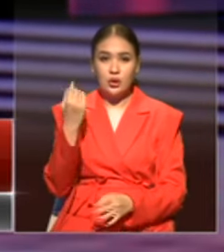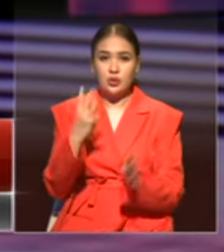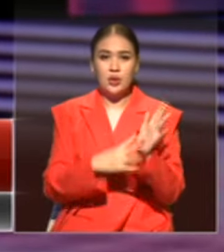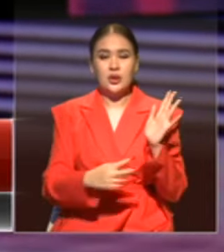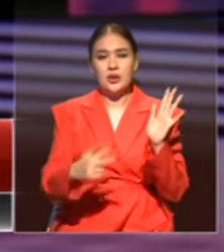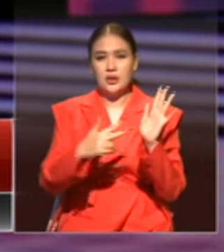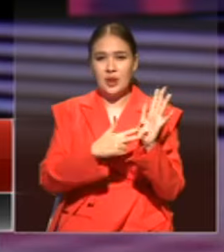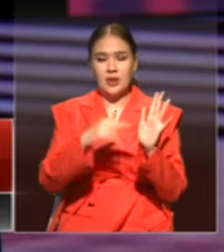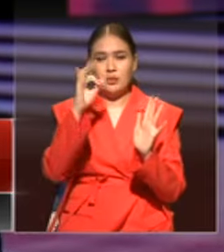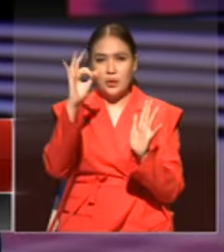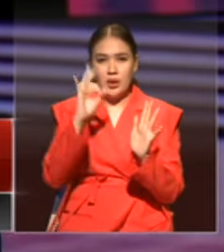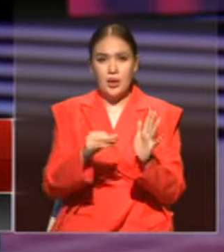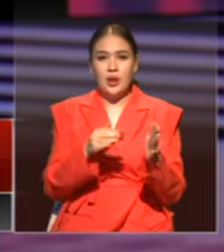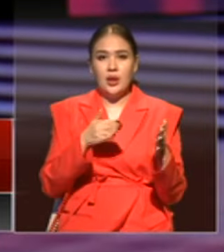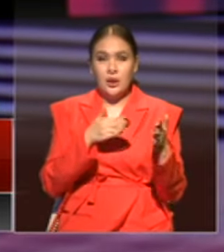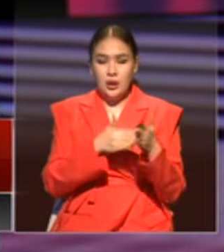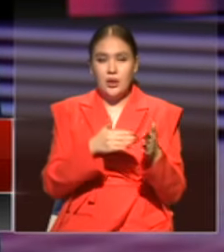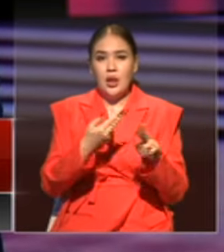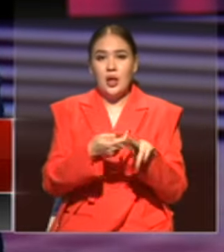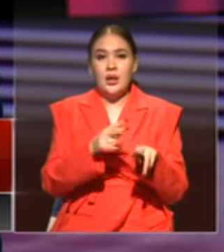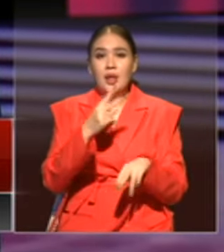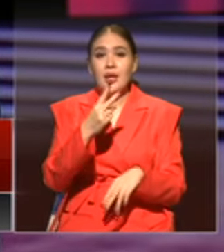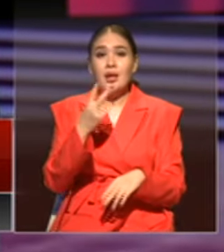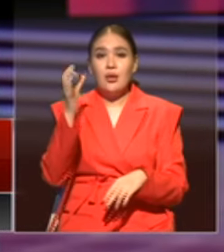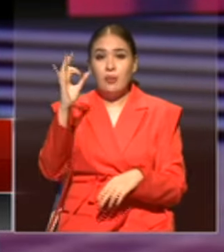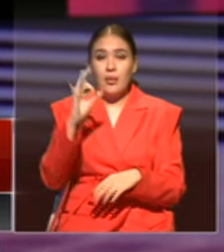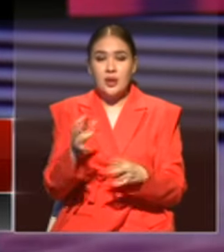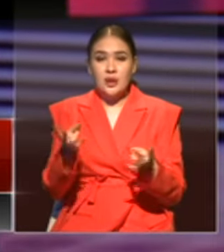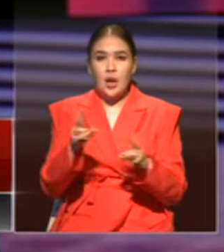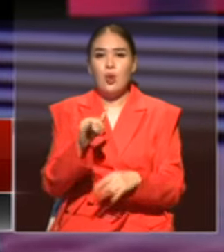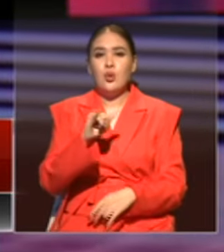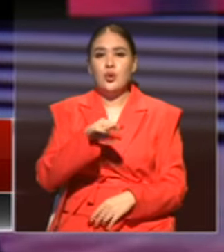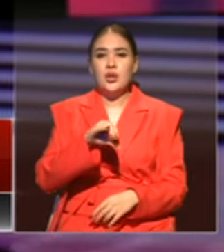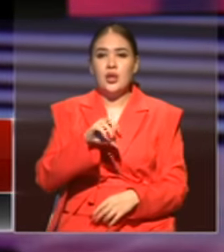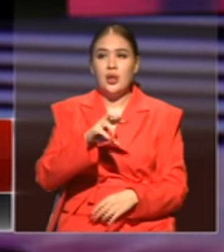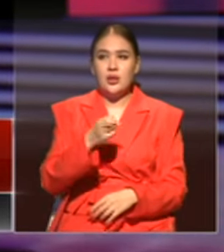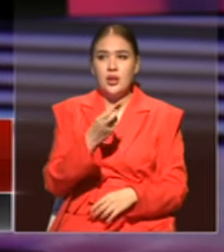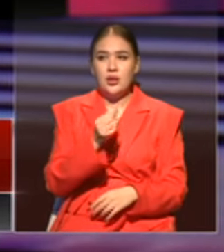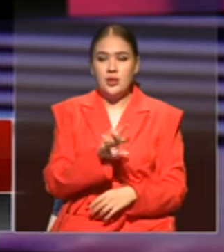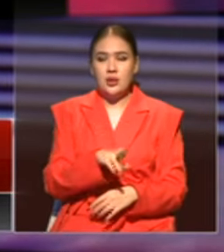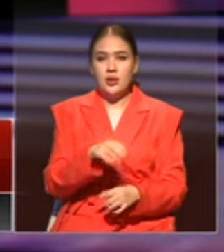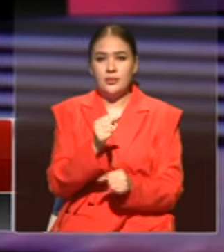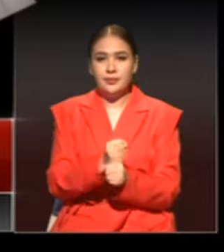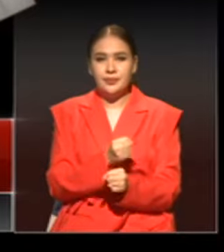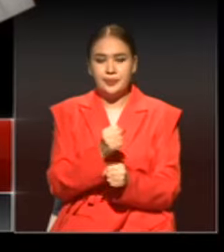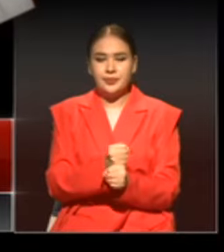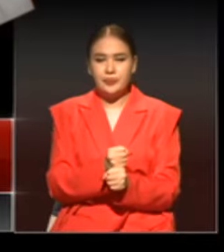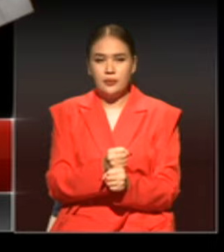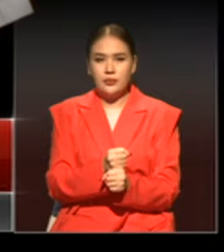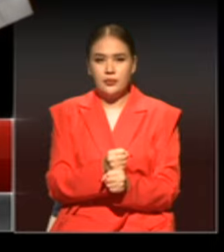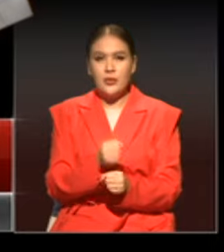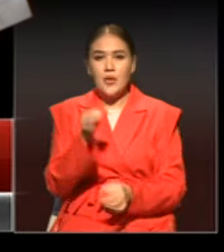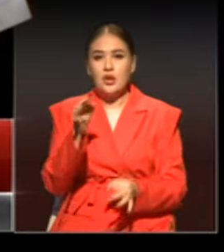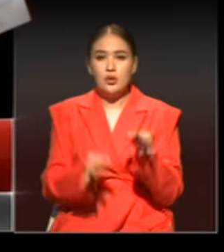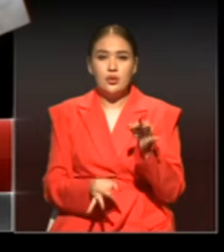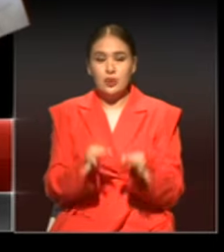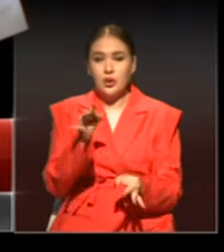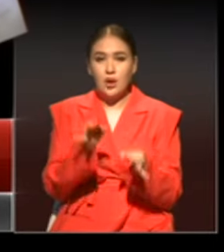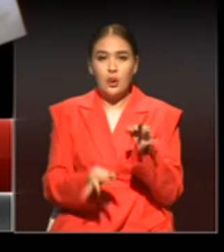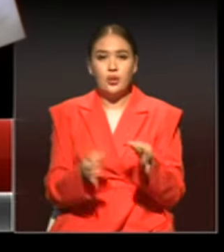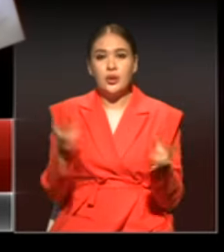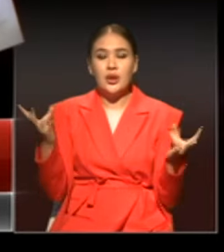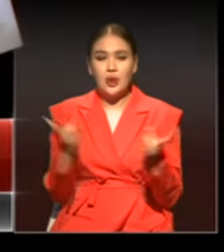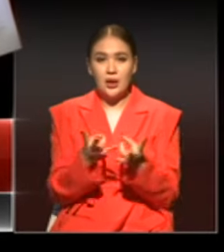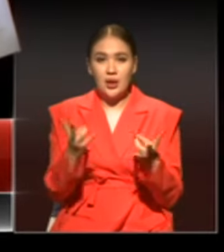жаңа Норвегия өңдейді. Содан кейін қалған 2%-ын жаңа утилизацияға жібереді. Енді ол бұл жерде бәрін сұрыптау керек. Мысалы жаңа